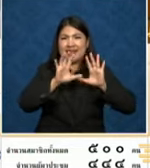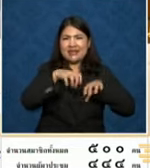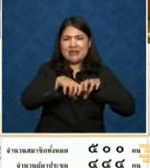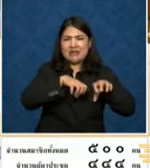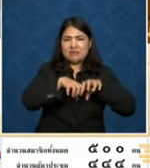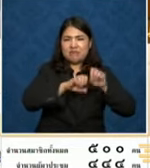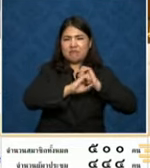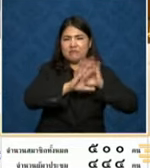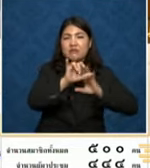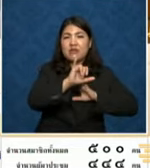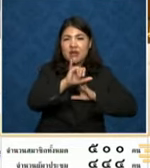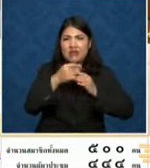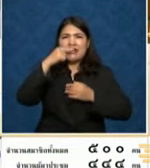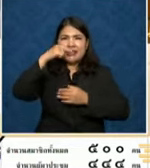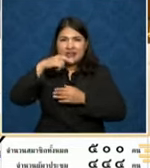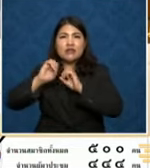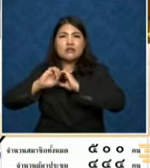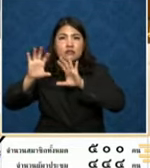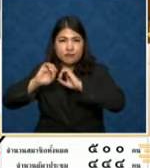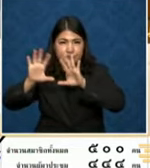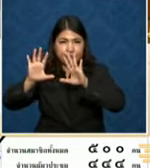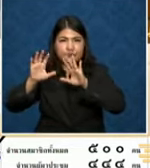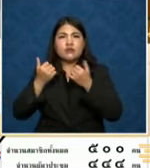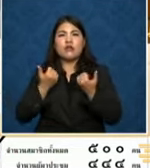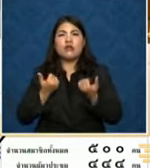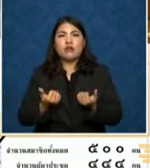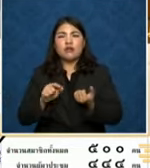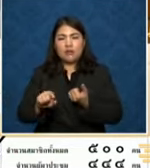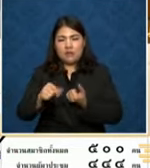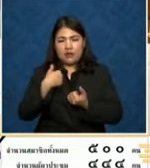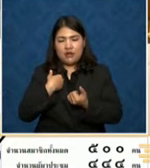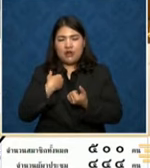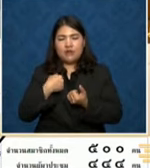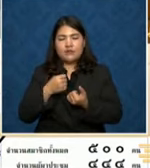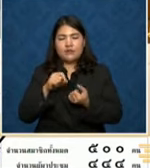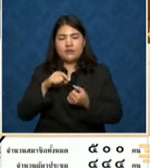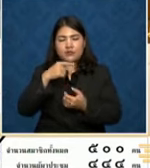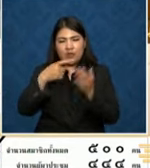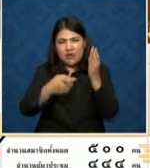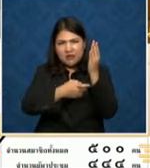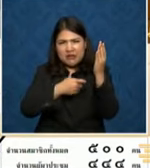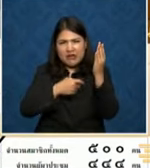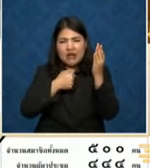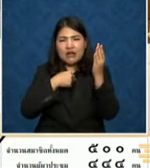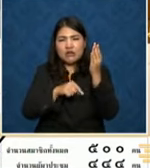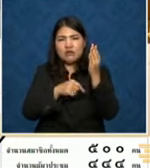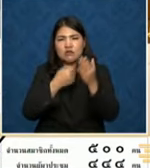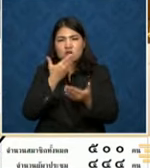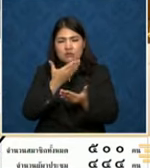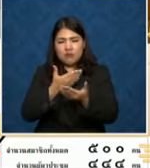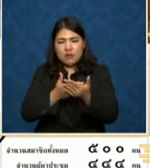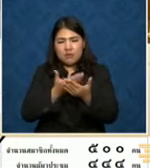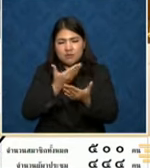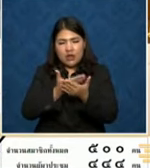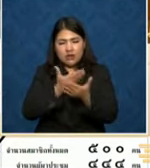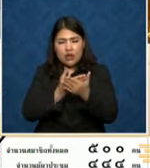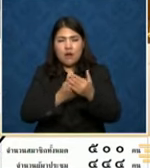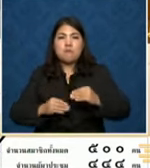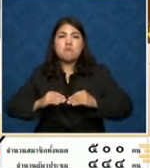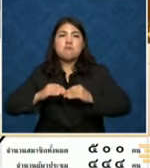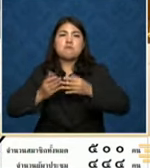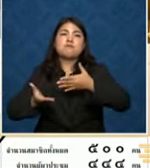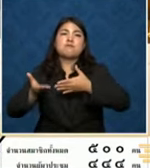นี่ก็คือเป็นเหตุและผลหนึ่งทำให้ราคายางพาราเรา ยกระดับขึ้นนอกจาก